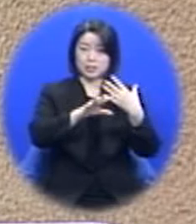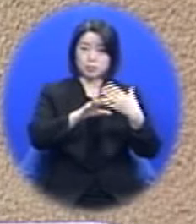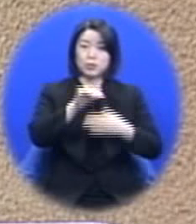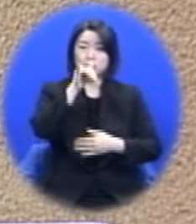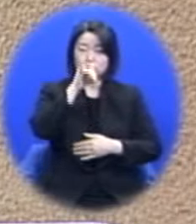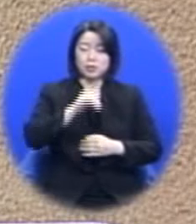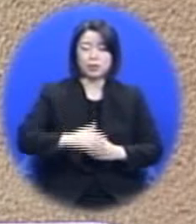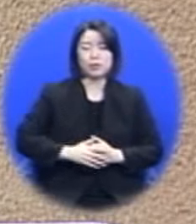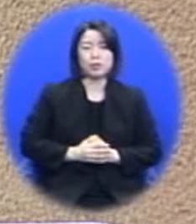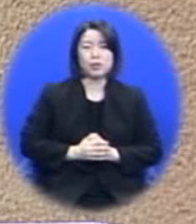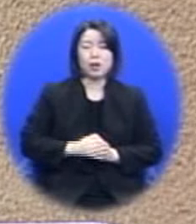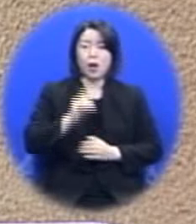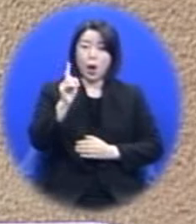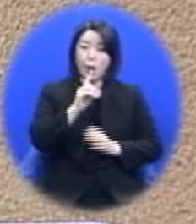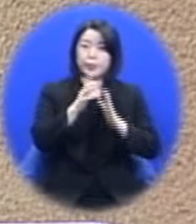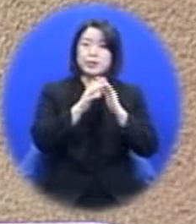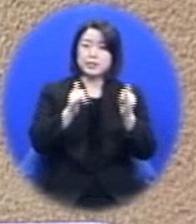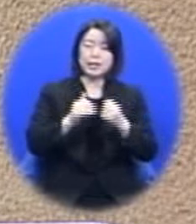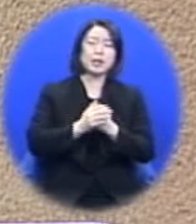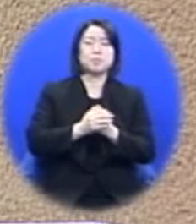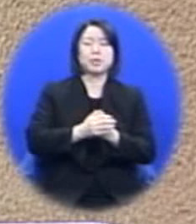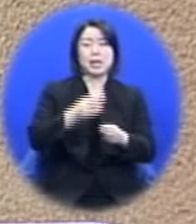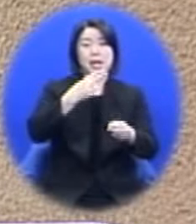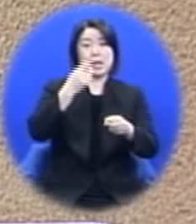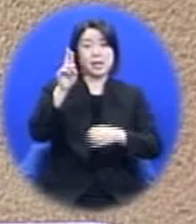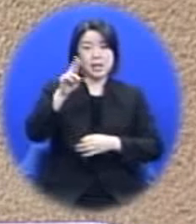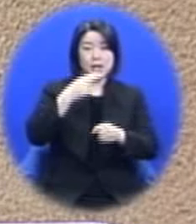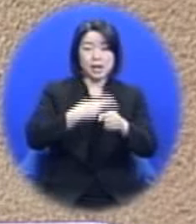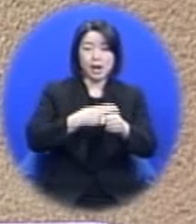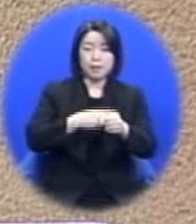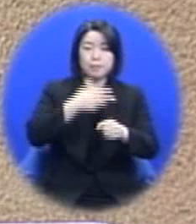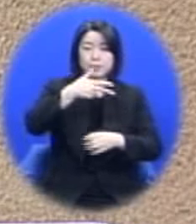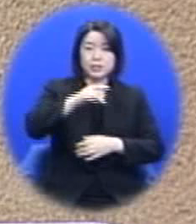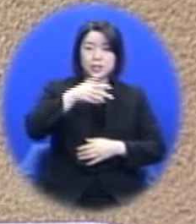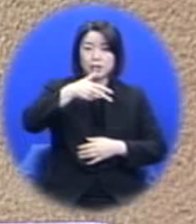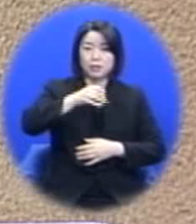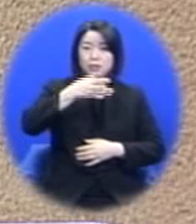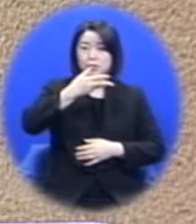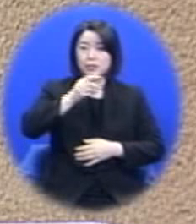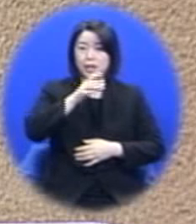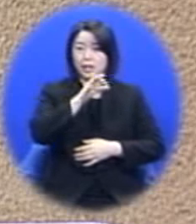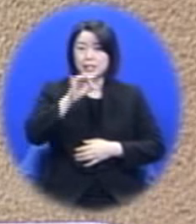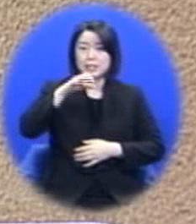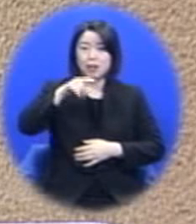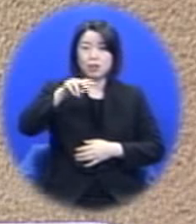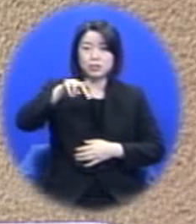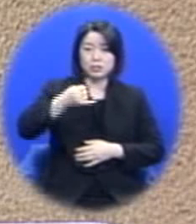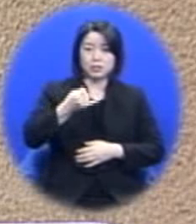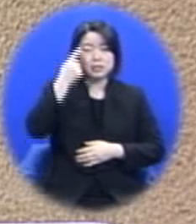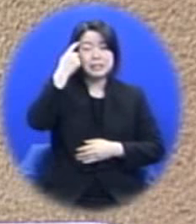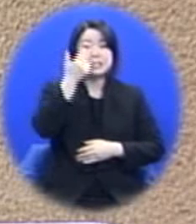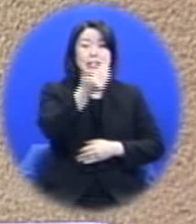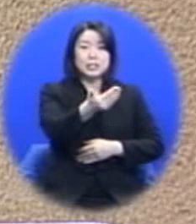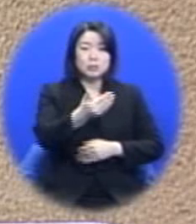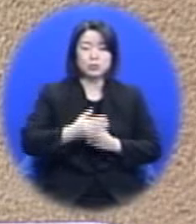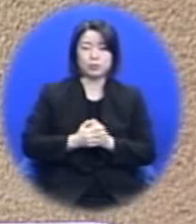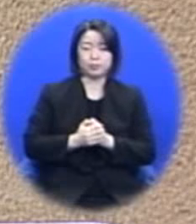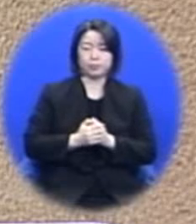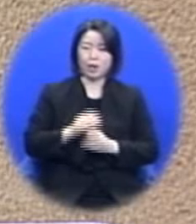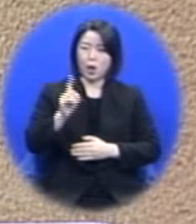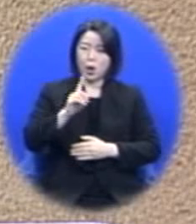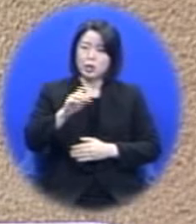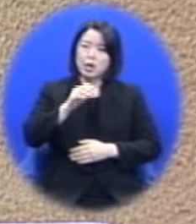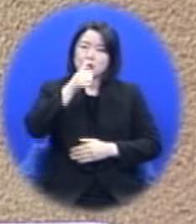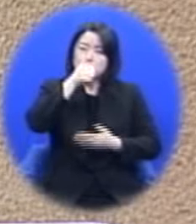깊었어요. 어떤 사람이 이 라비 제코라이어스에게 질문했습니다. 어떤 죄 없는